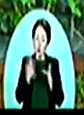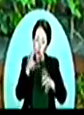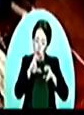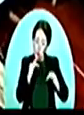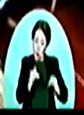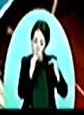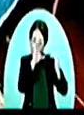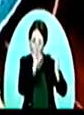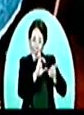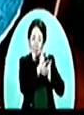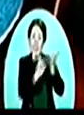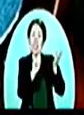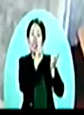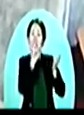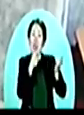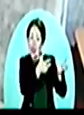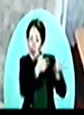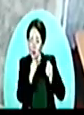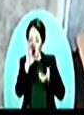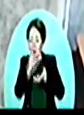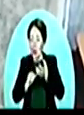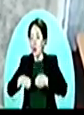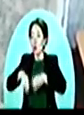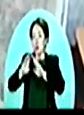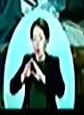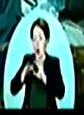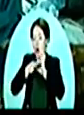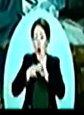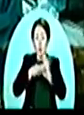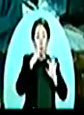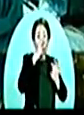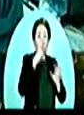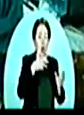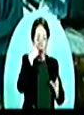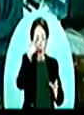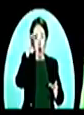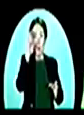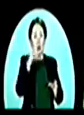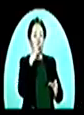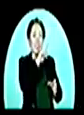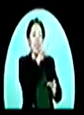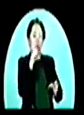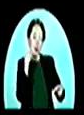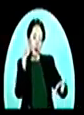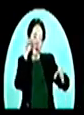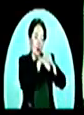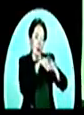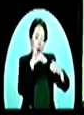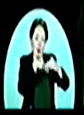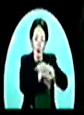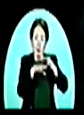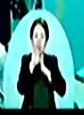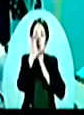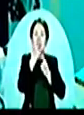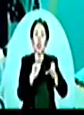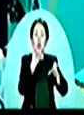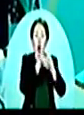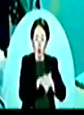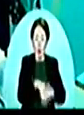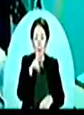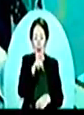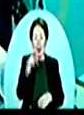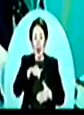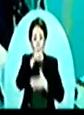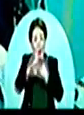сангийн зээлийн мэдээллийн сан бүлэх холбогдох мэдээллийг Монгол банкны зээлийн мэдээллийн санд илгээхтэй холбоотойгоор програм